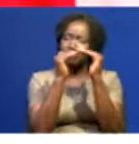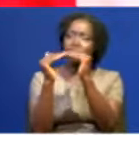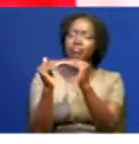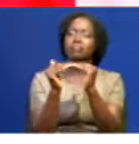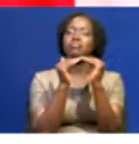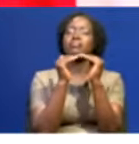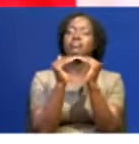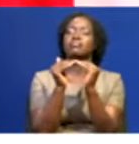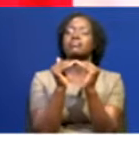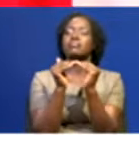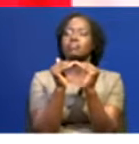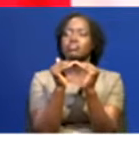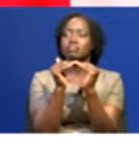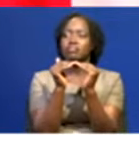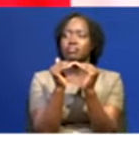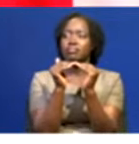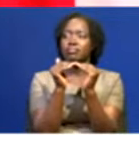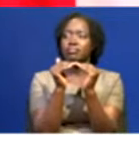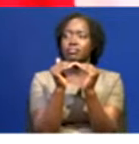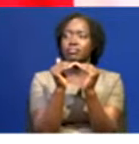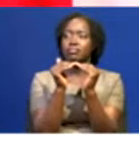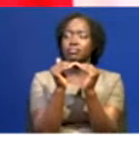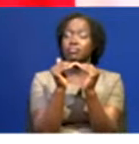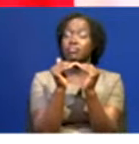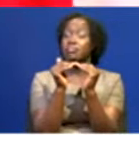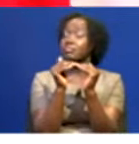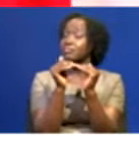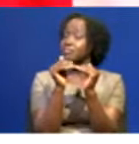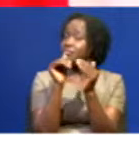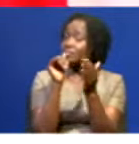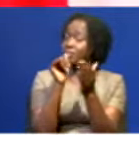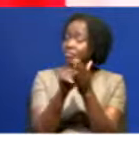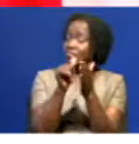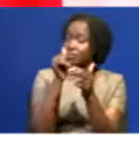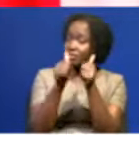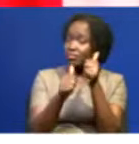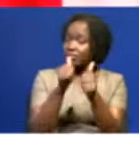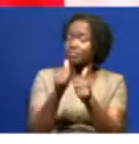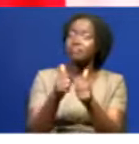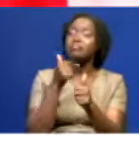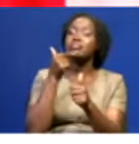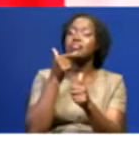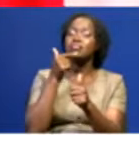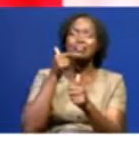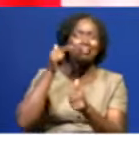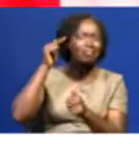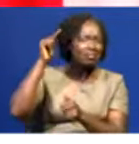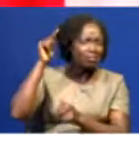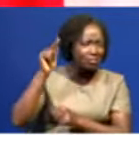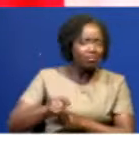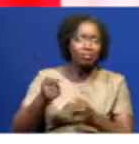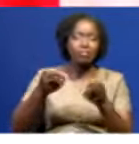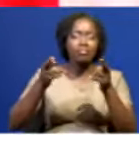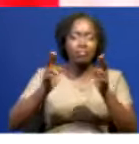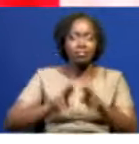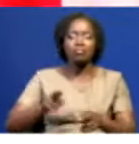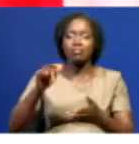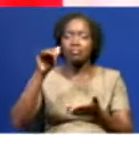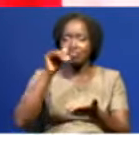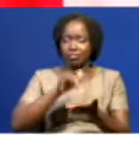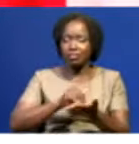yetu. Ile kitu ambayo tumesema haitafanyika tena Kenya